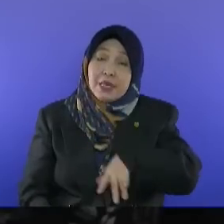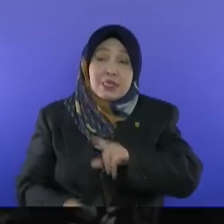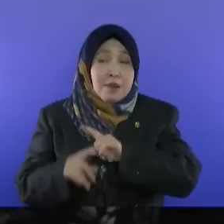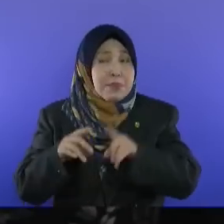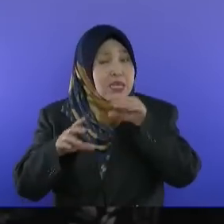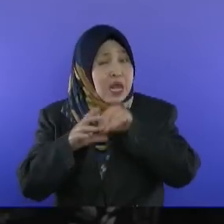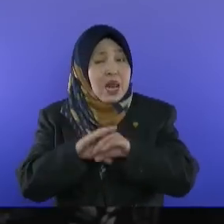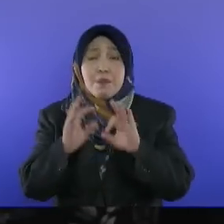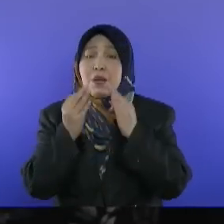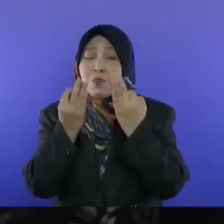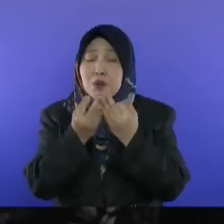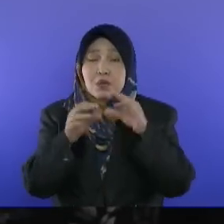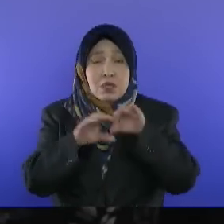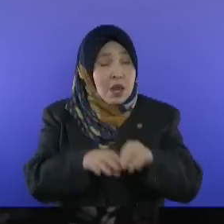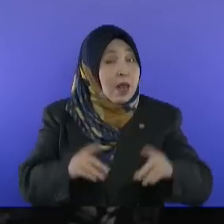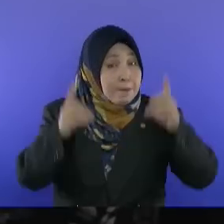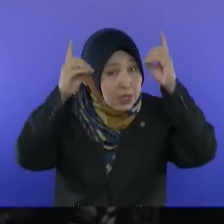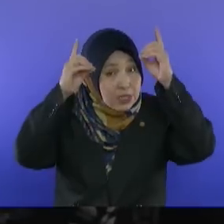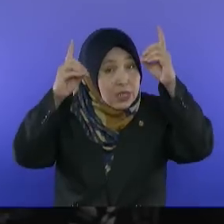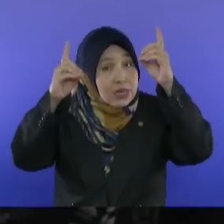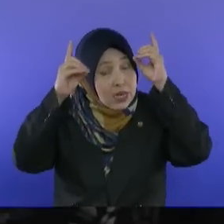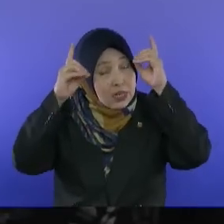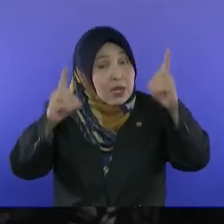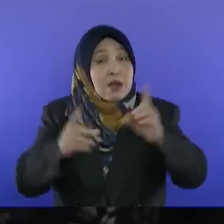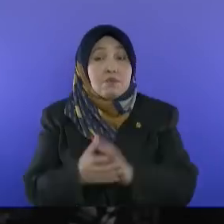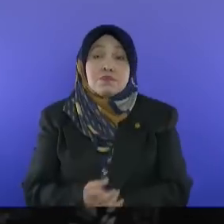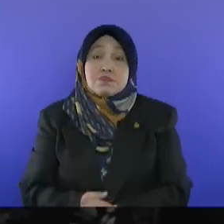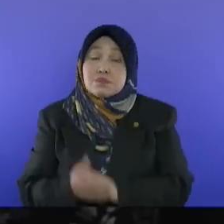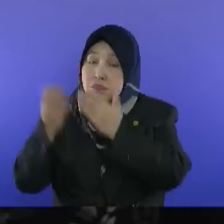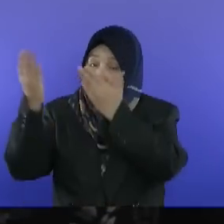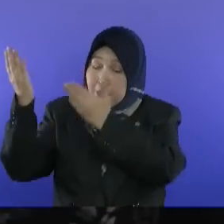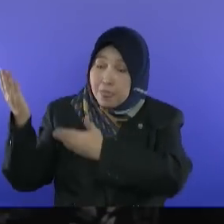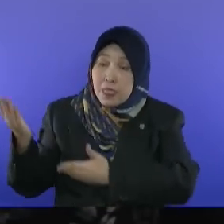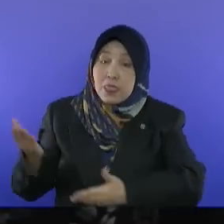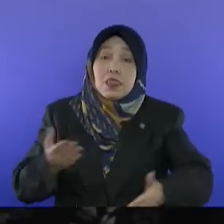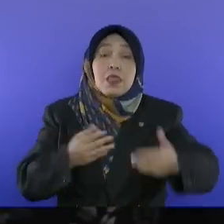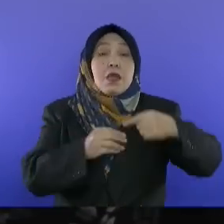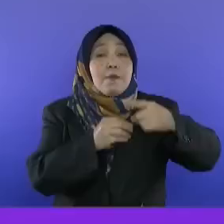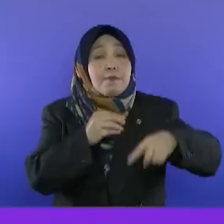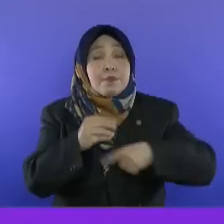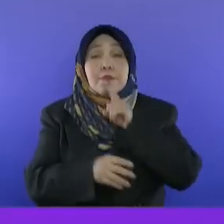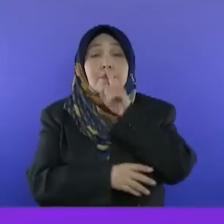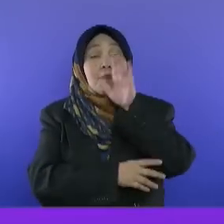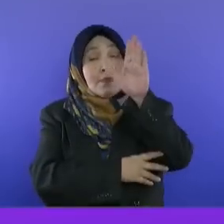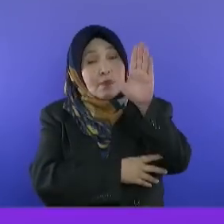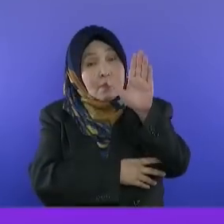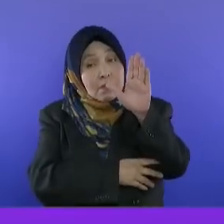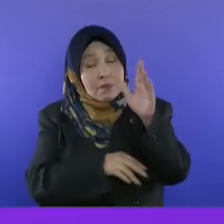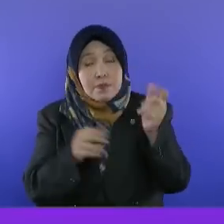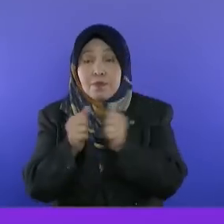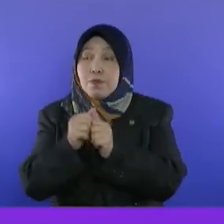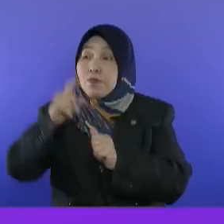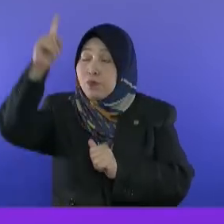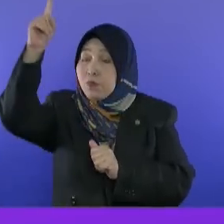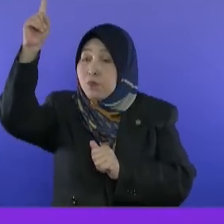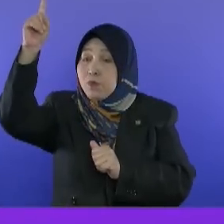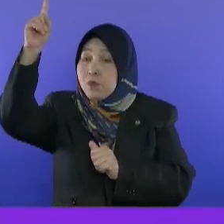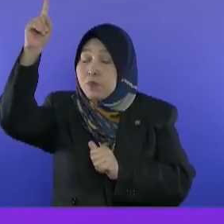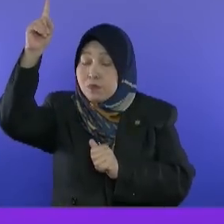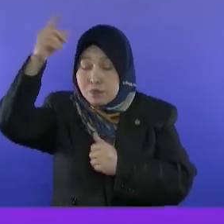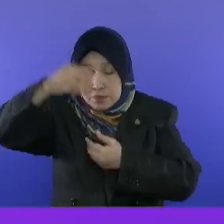dalam keluarga dalam pendidikan di baukan tentang janji dengan Allah